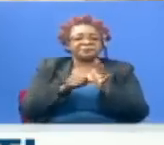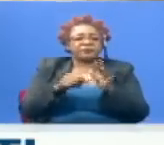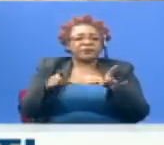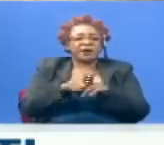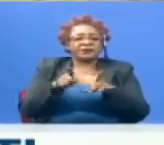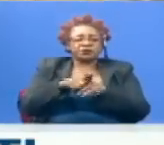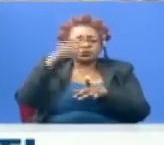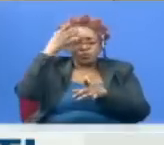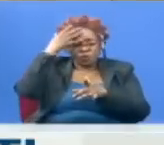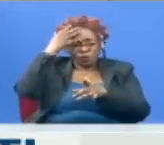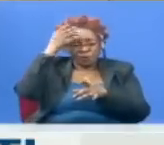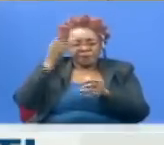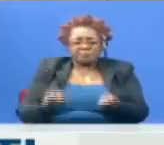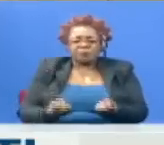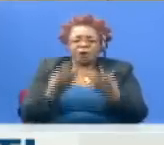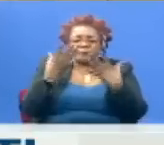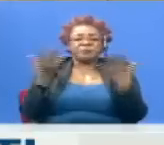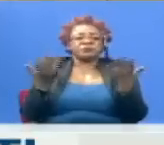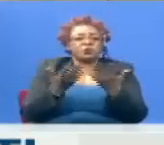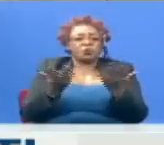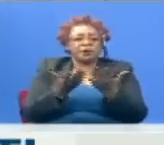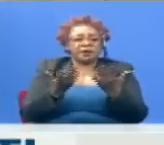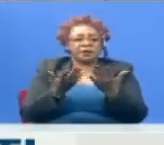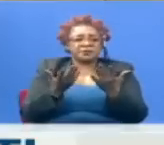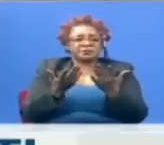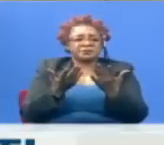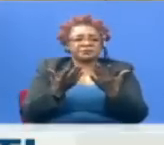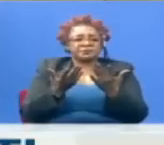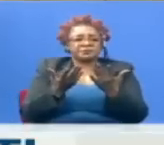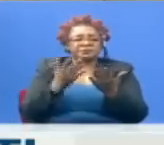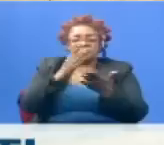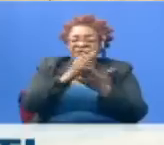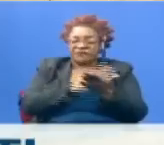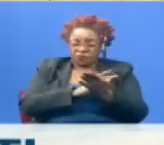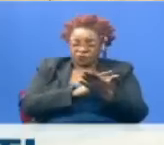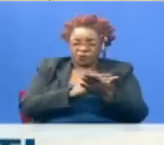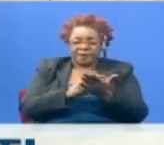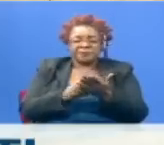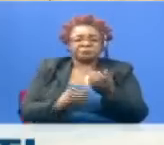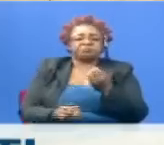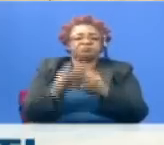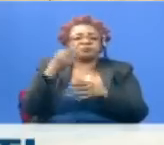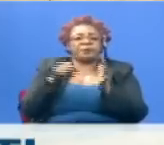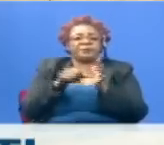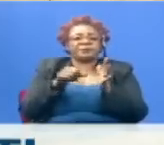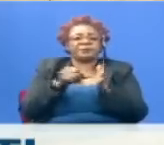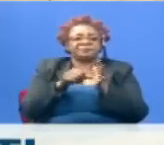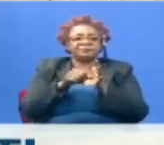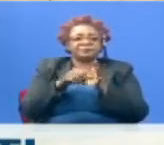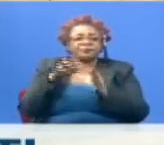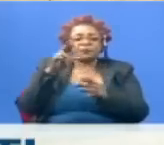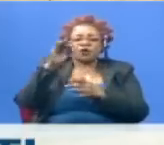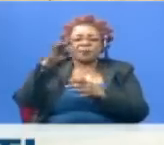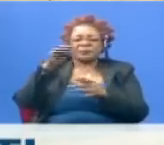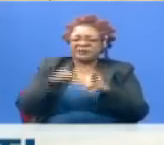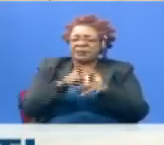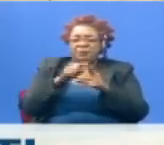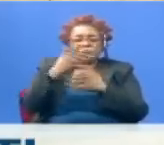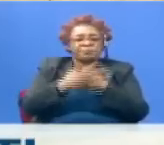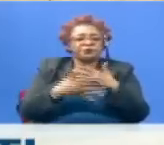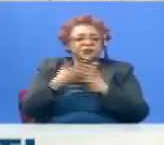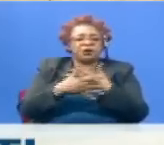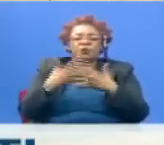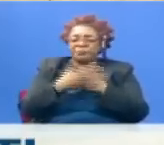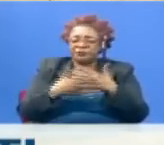penye mitego ya mabomu na hivyo kuitegua kabla ya madhara. You know, a robot is a computer. And computers are